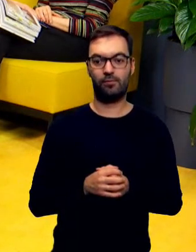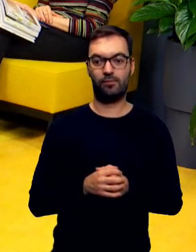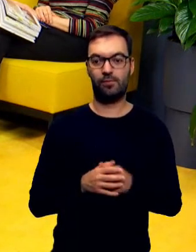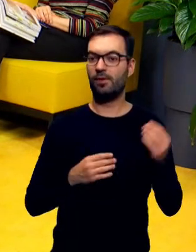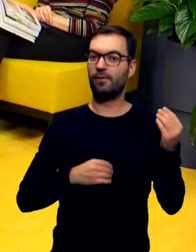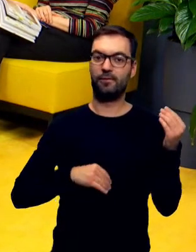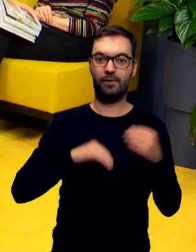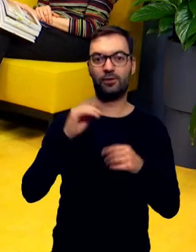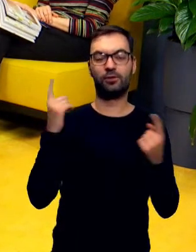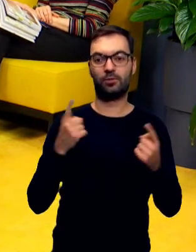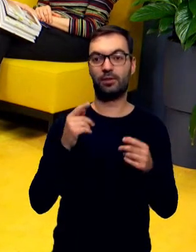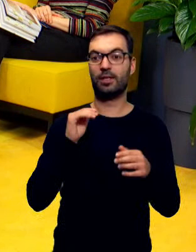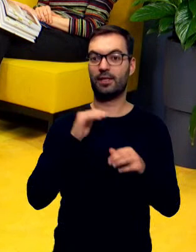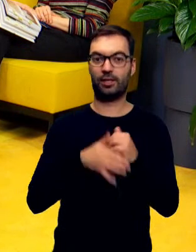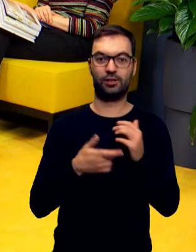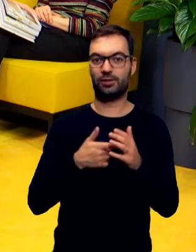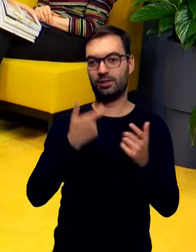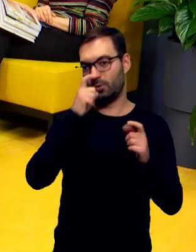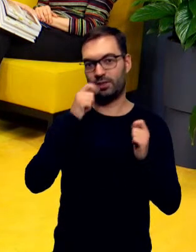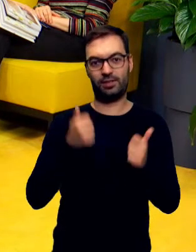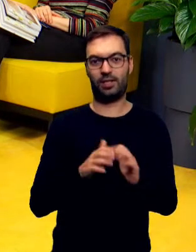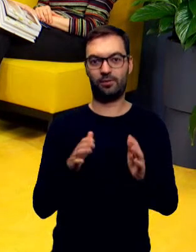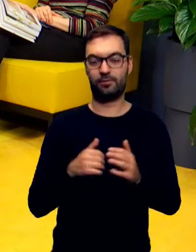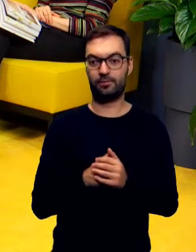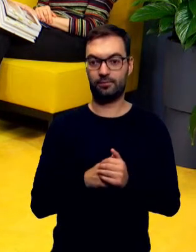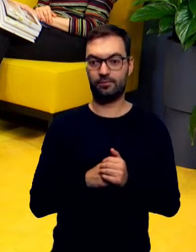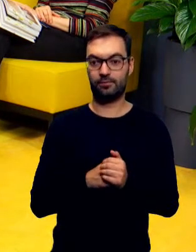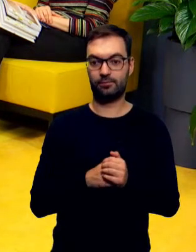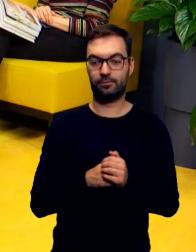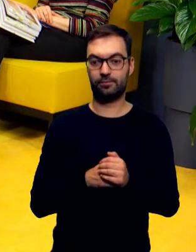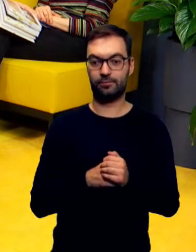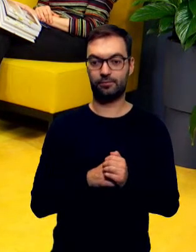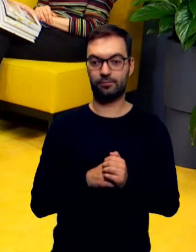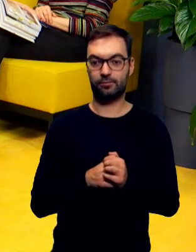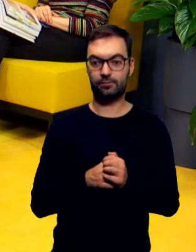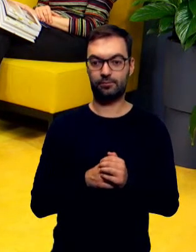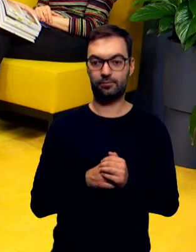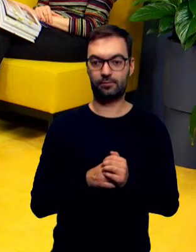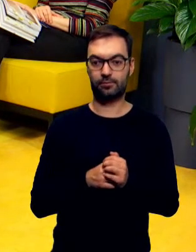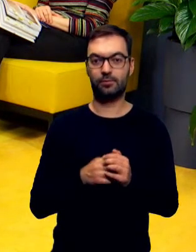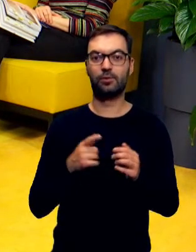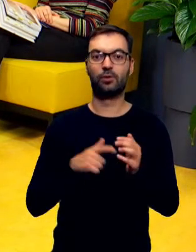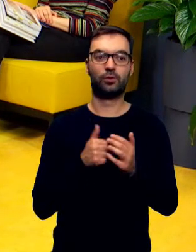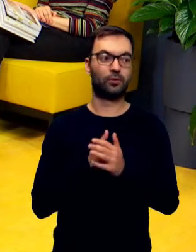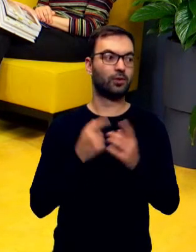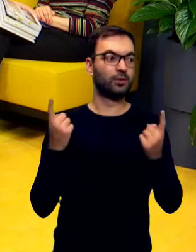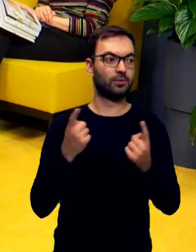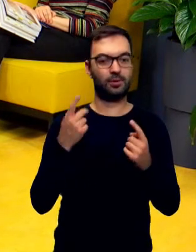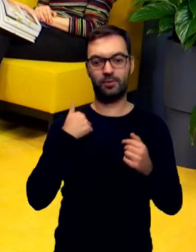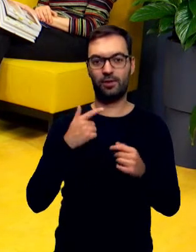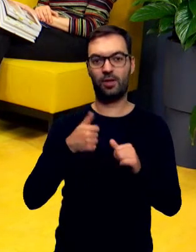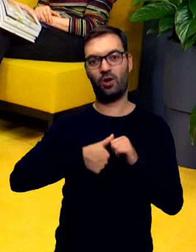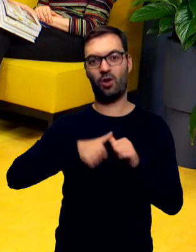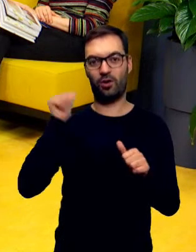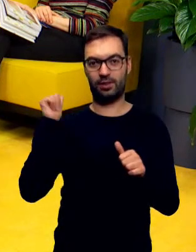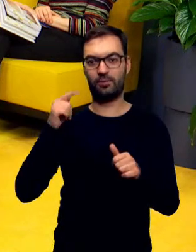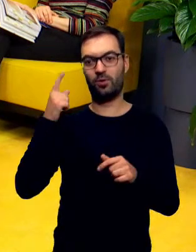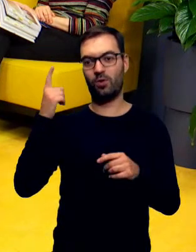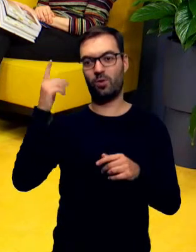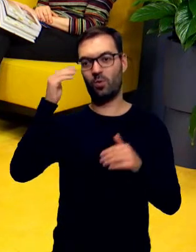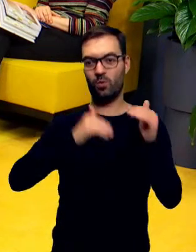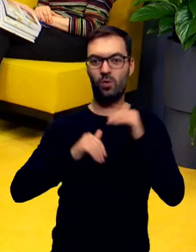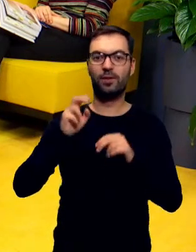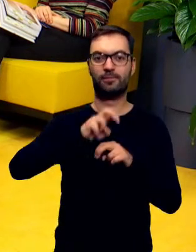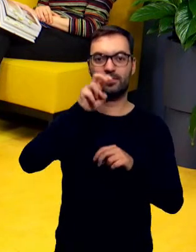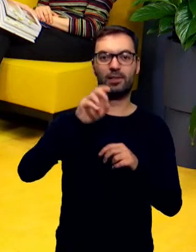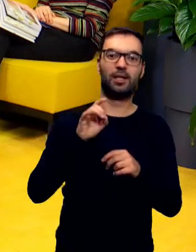olbrzymiej większości wypadków na szczęście nie dzieje się nic. Czyli znowu taki turysta, który był sobie w tak zwanym zeszłym roku w górach i